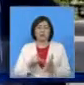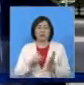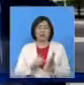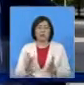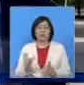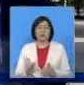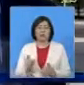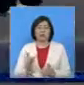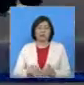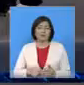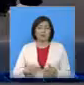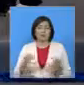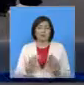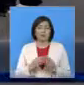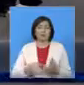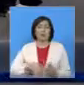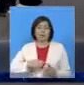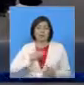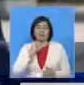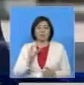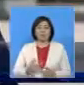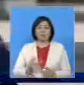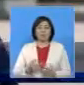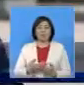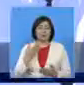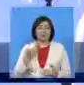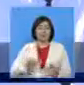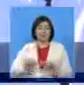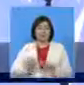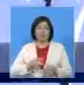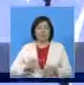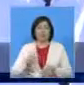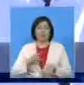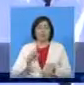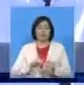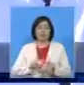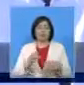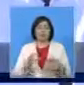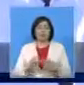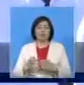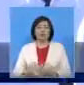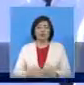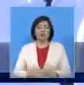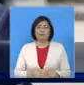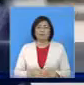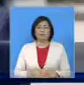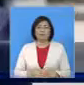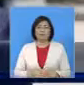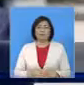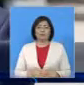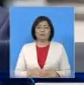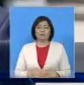областного департамента, группа людей старшего поколения, ранее возглавлявших районный отдел внутренних дел.